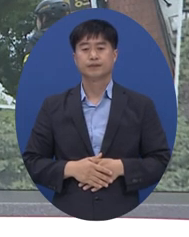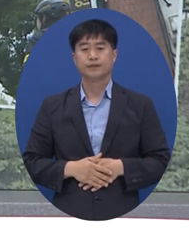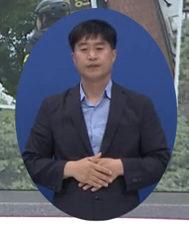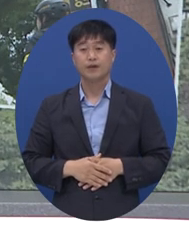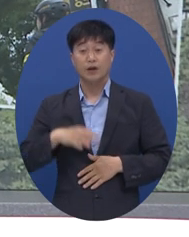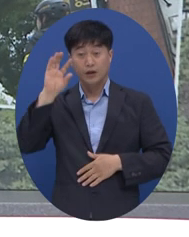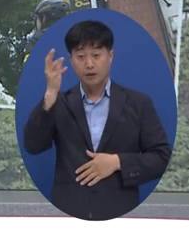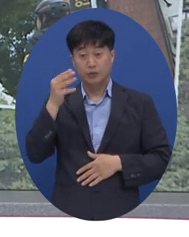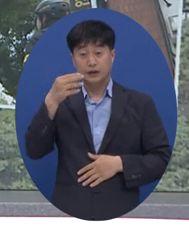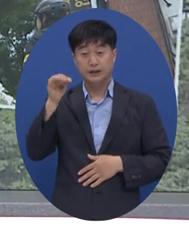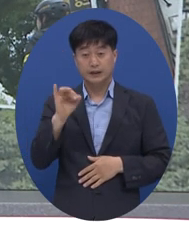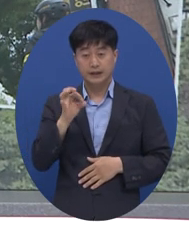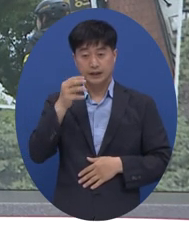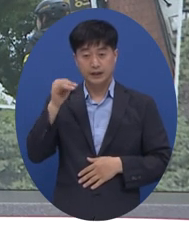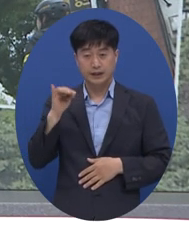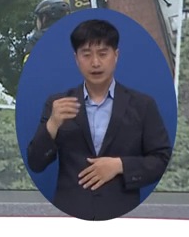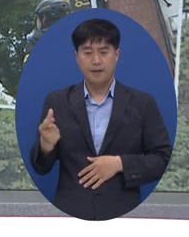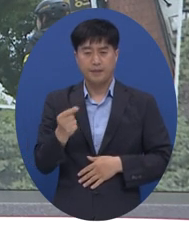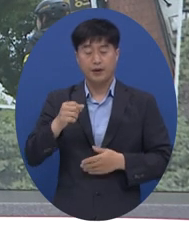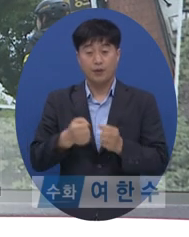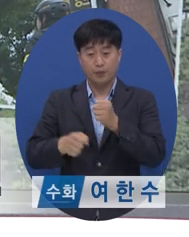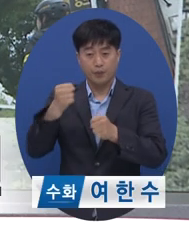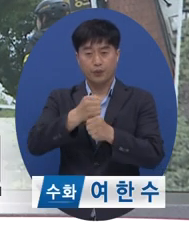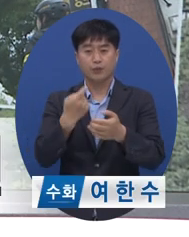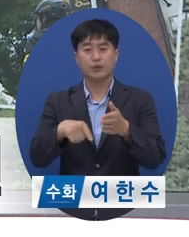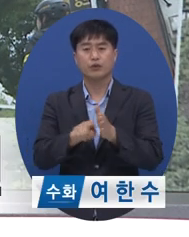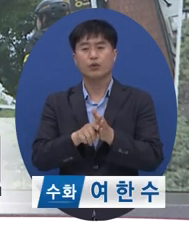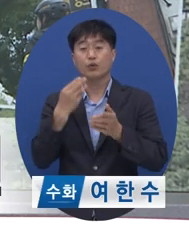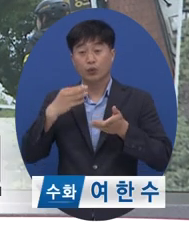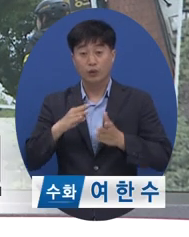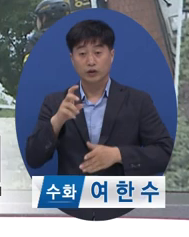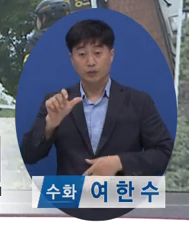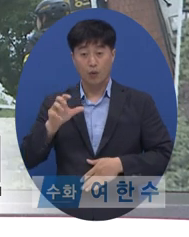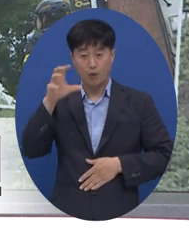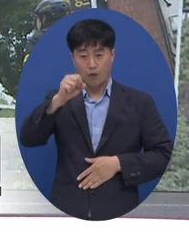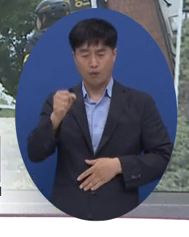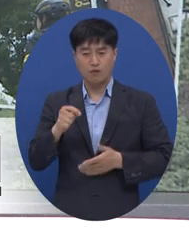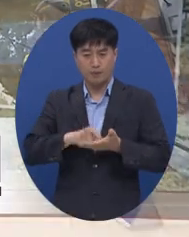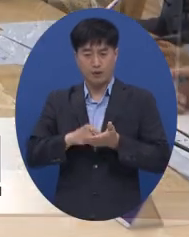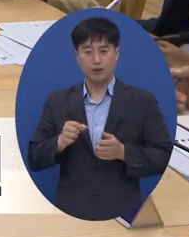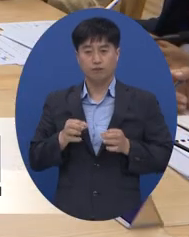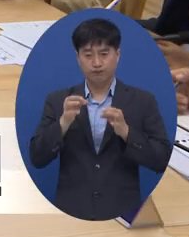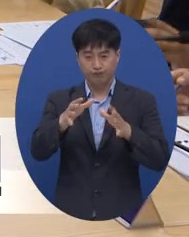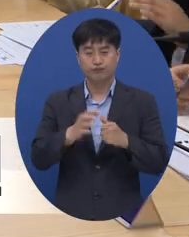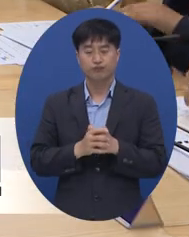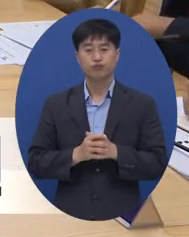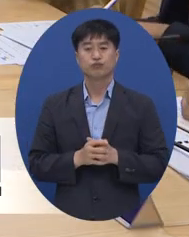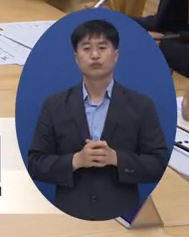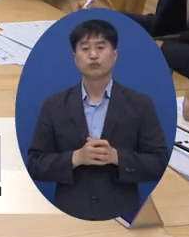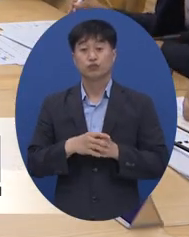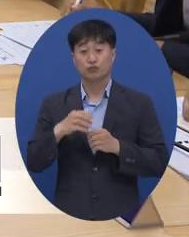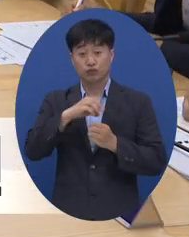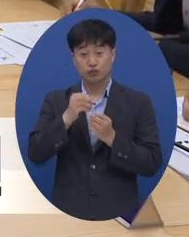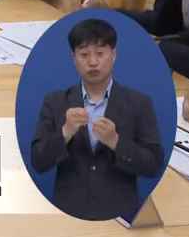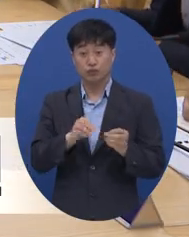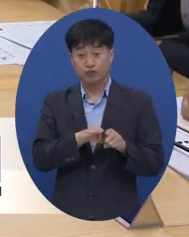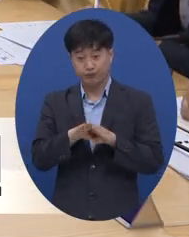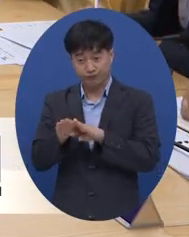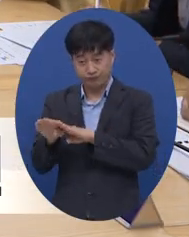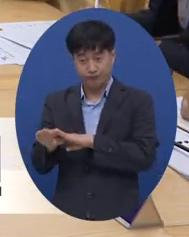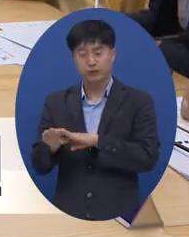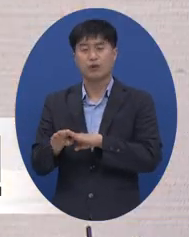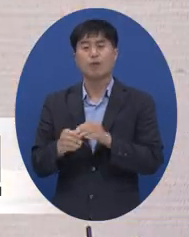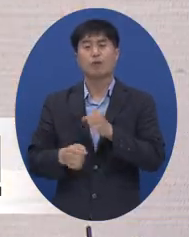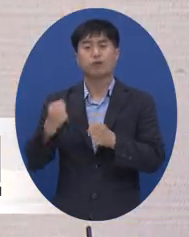태풍 링링 피의 빠른 복구를 위해 경기도가 15억 원을 긴급 투입합니다 추석연휴로 복구가 늦어질 것을